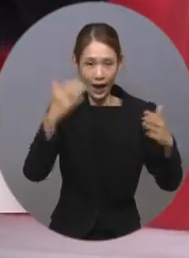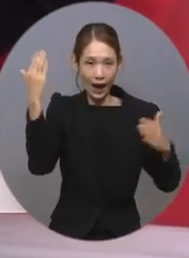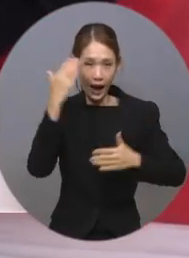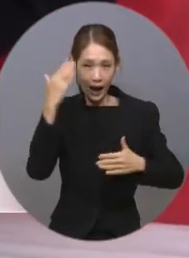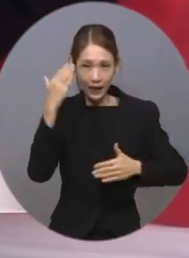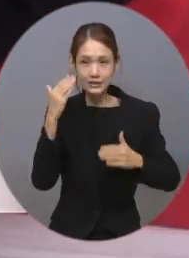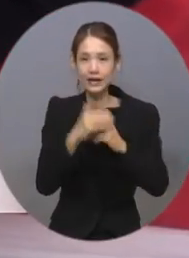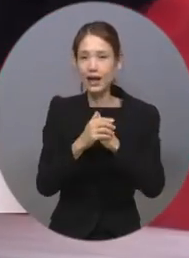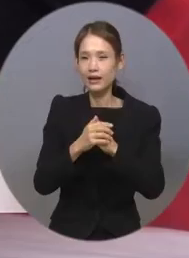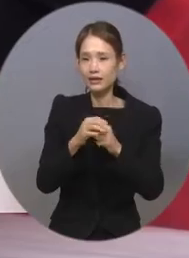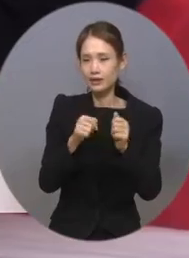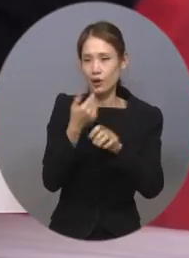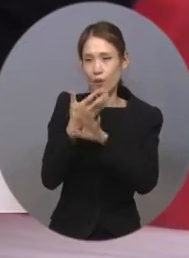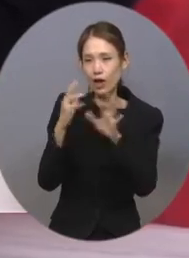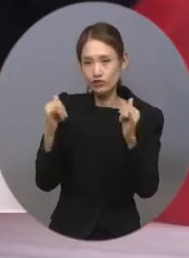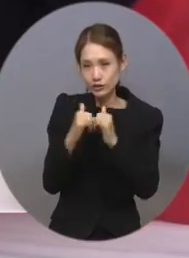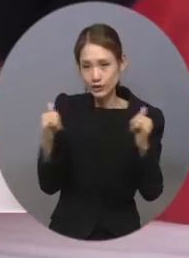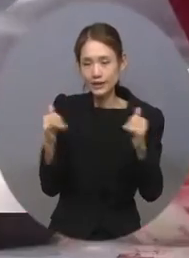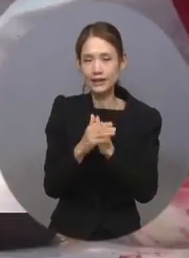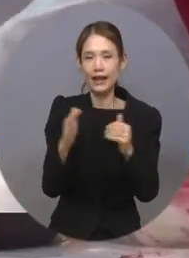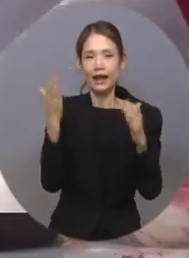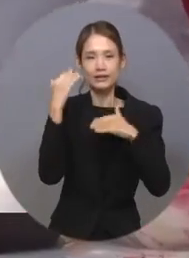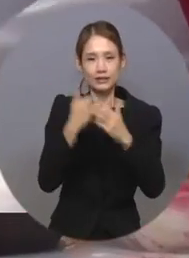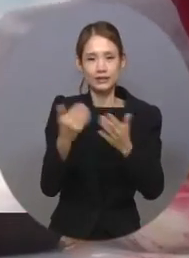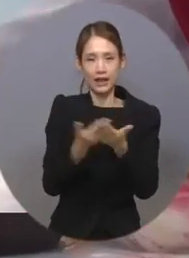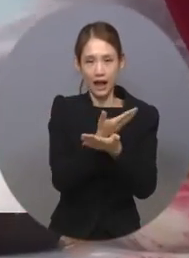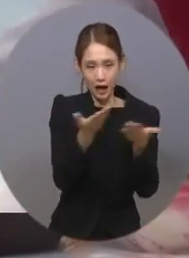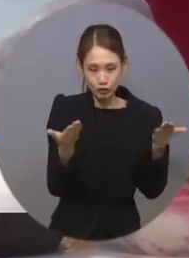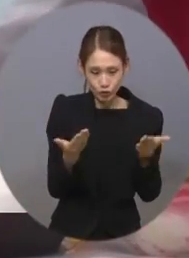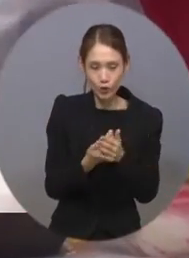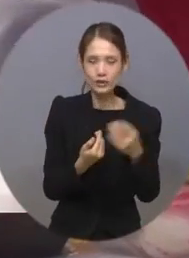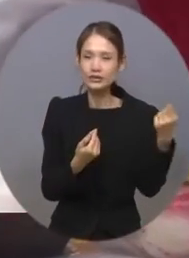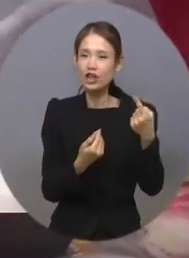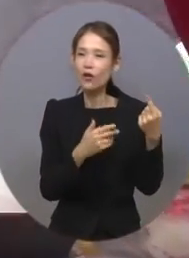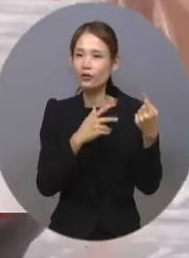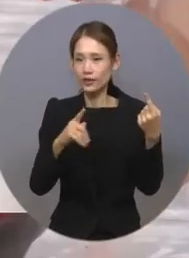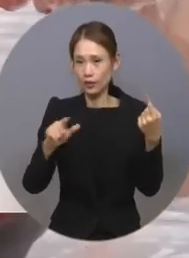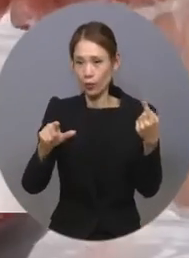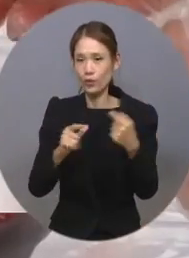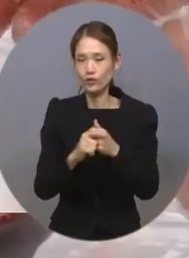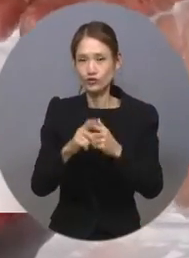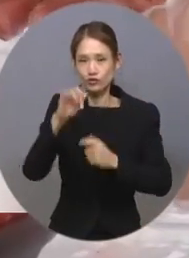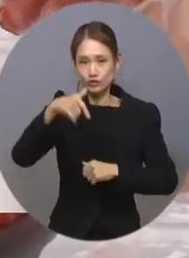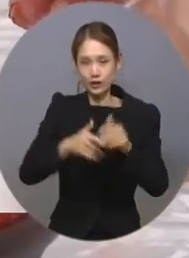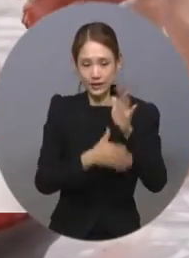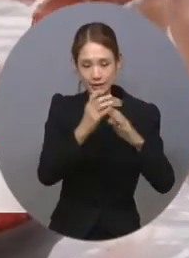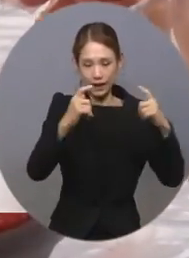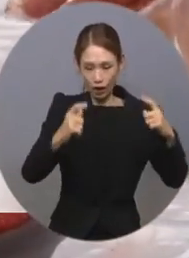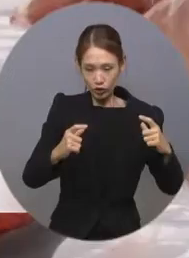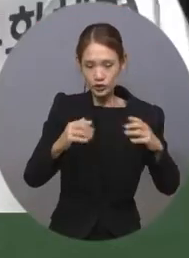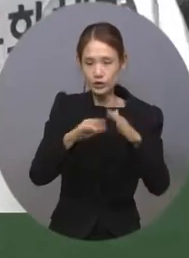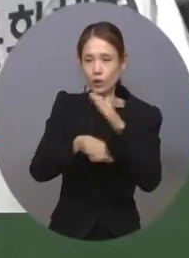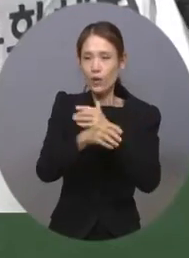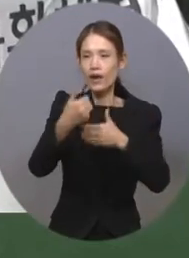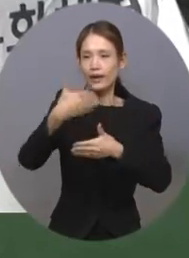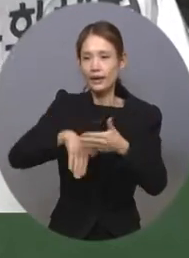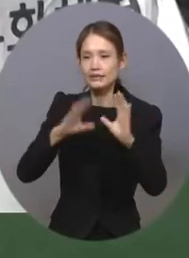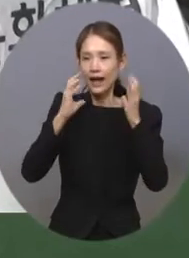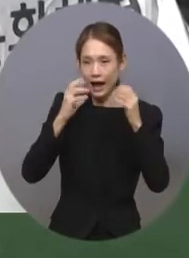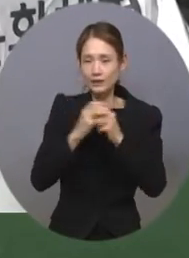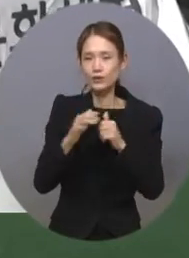학생들과 유학생들에게 나눔으로 1000kg은 군산시에 거주하는 소외계층 아동들에게